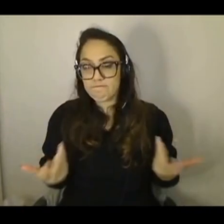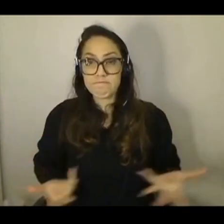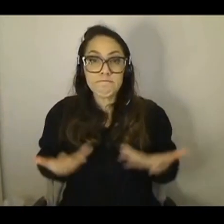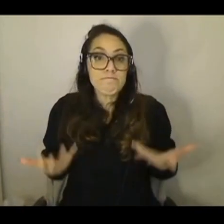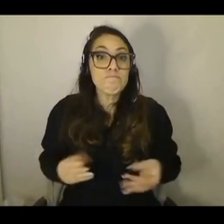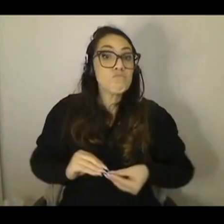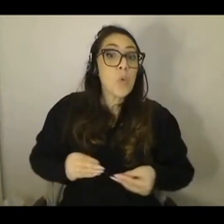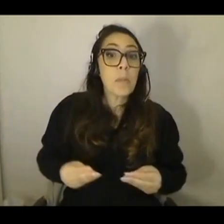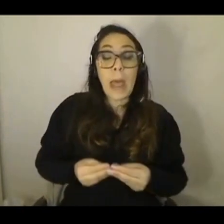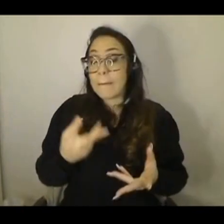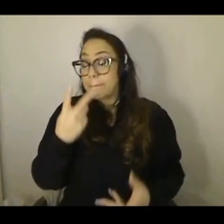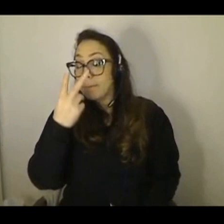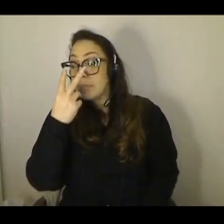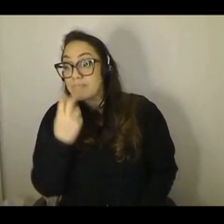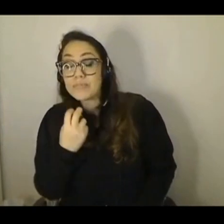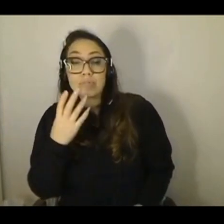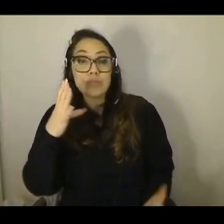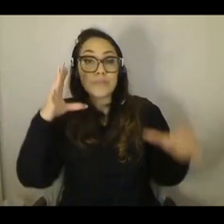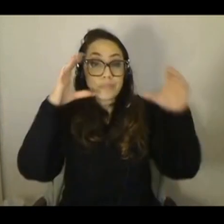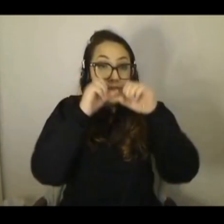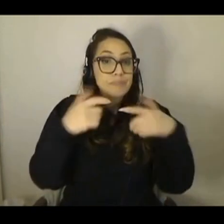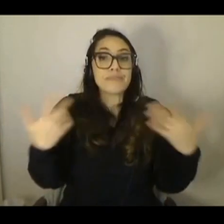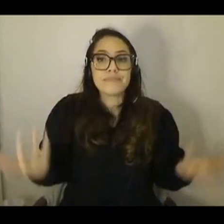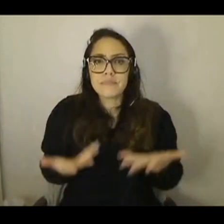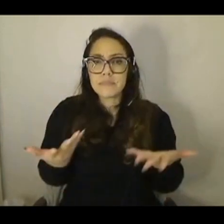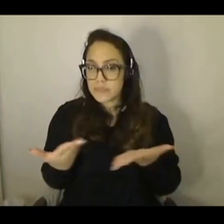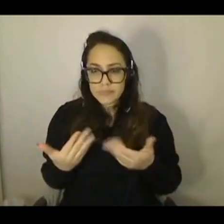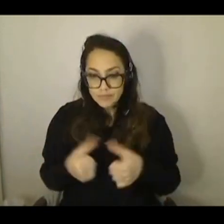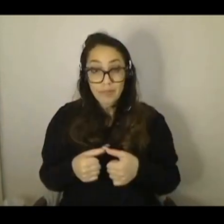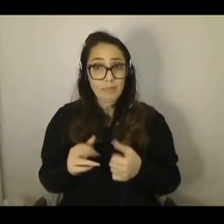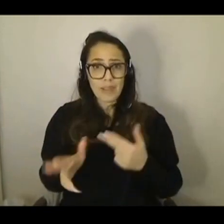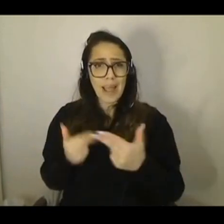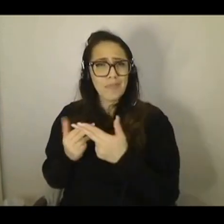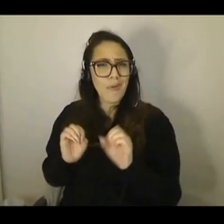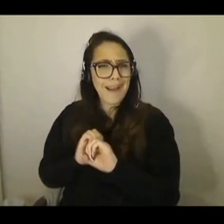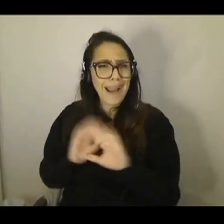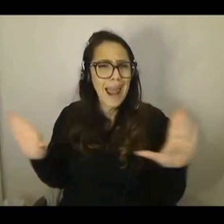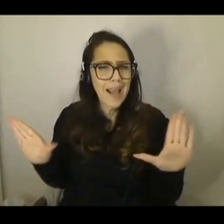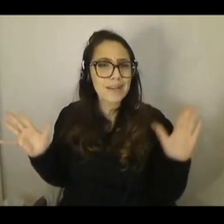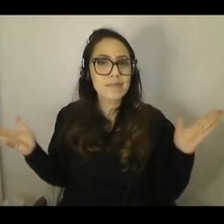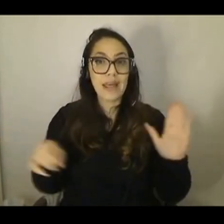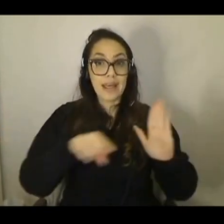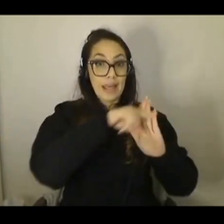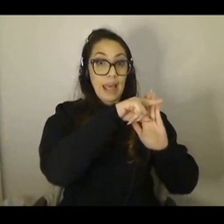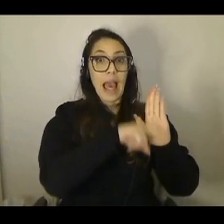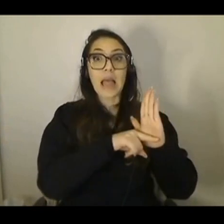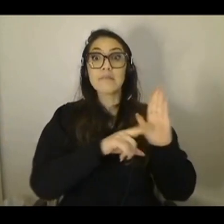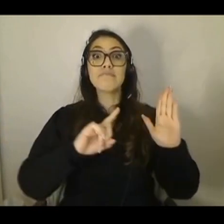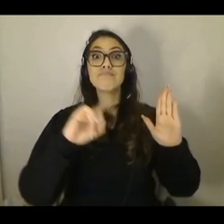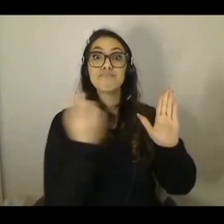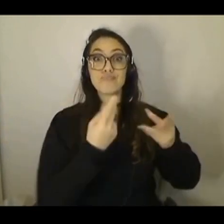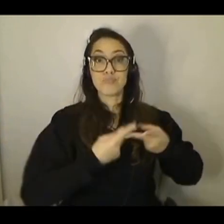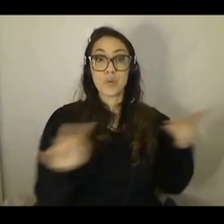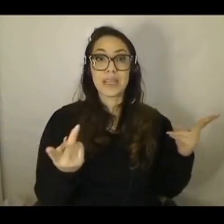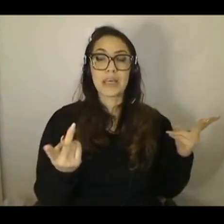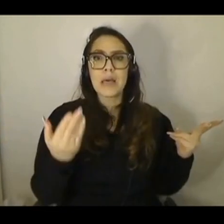déficience visuelle, par exemple. Et bon, en fait, la réponse était claire. Il y a les règles pour le public en général, mais puis après, si vous avez